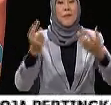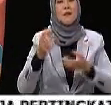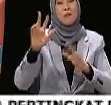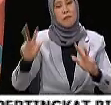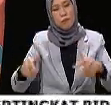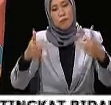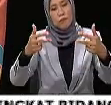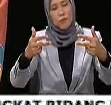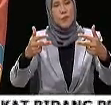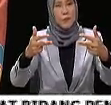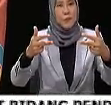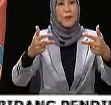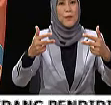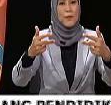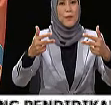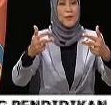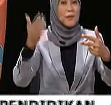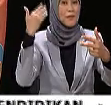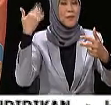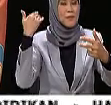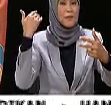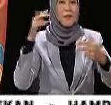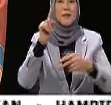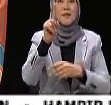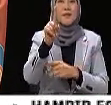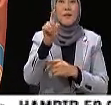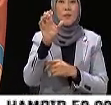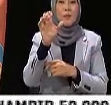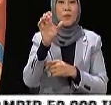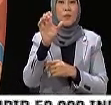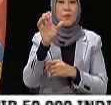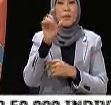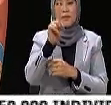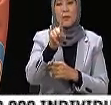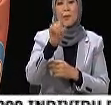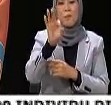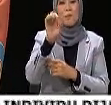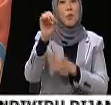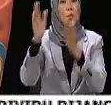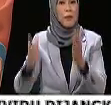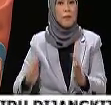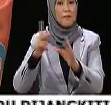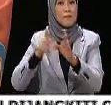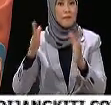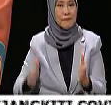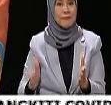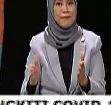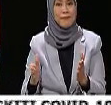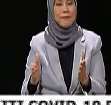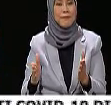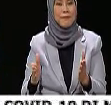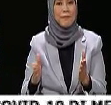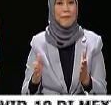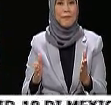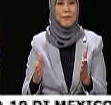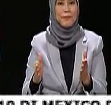mereka sebagainya yang dihadiri waktu tuh sekitar 190 orang yard dan pada